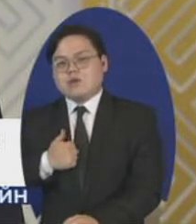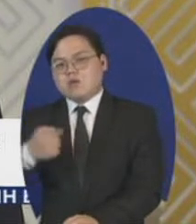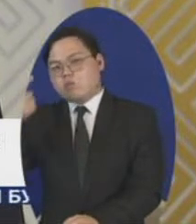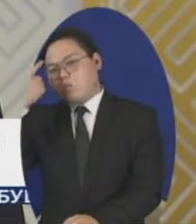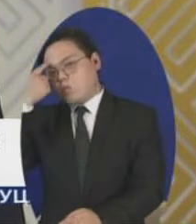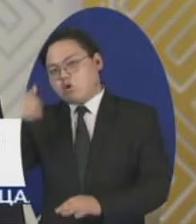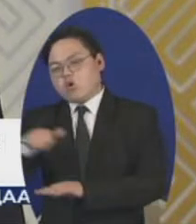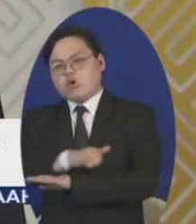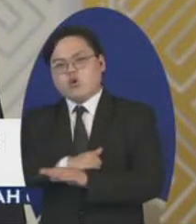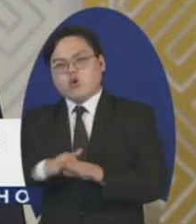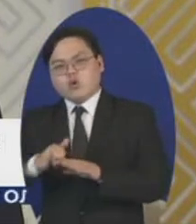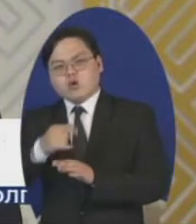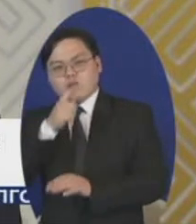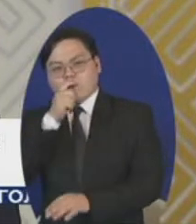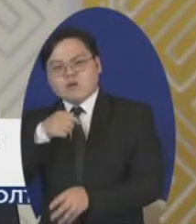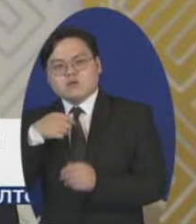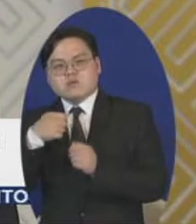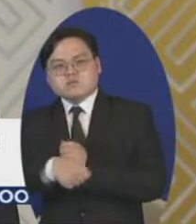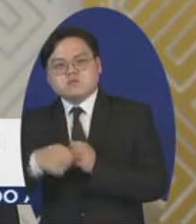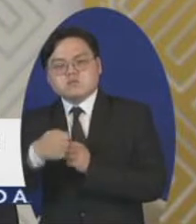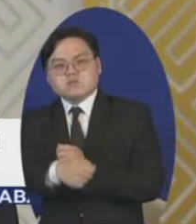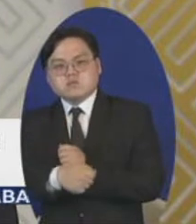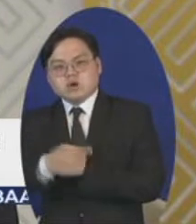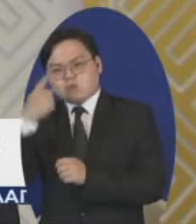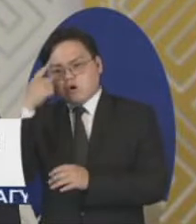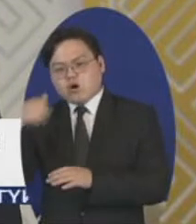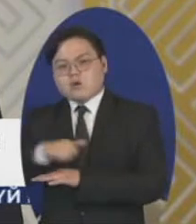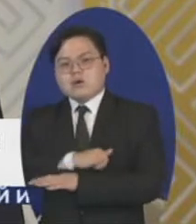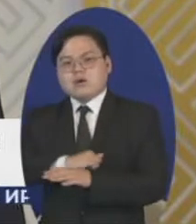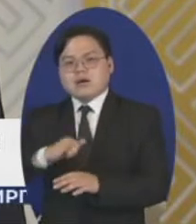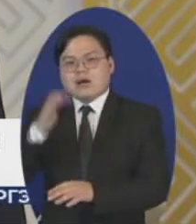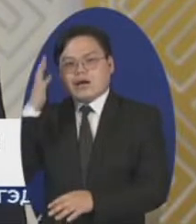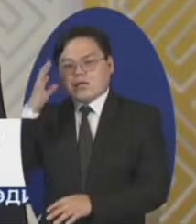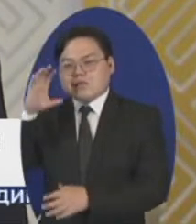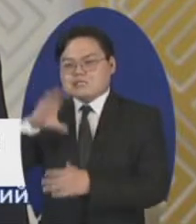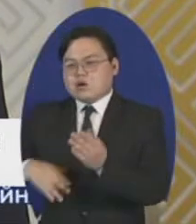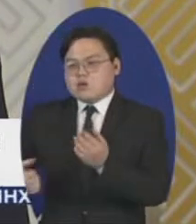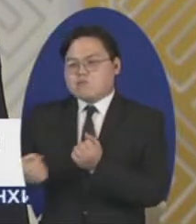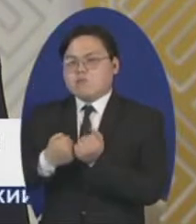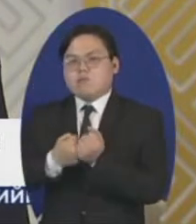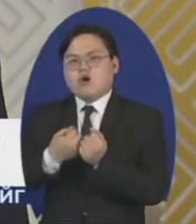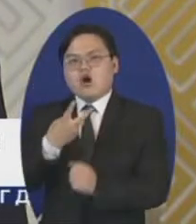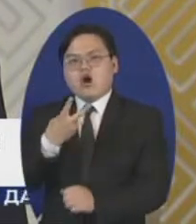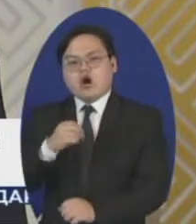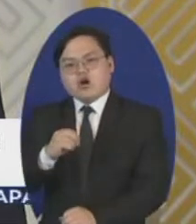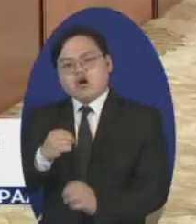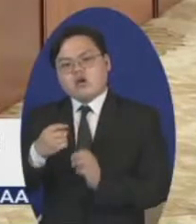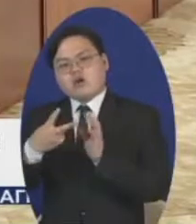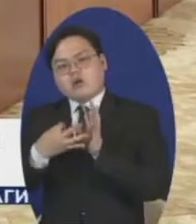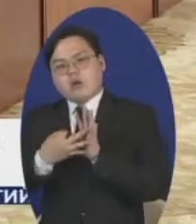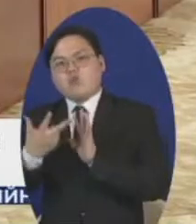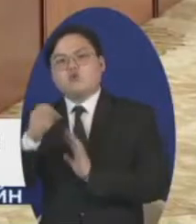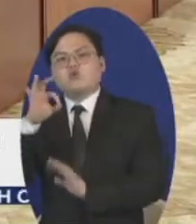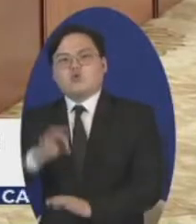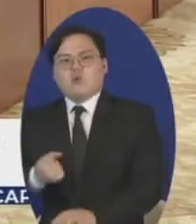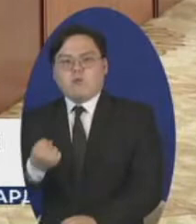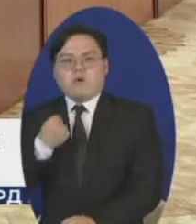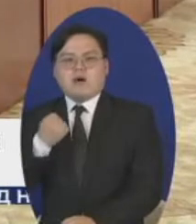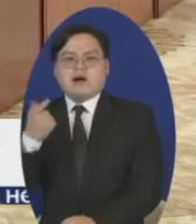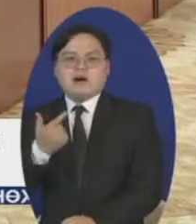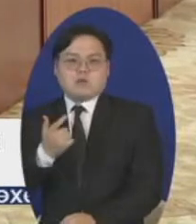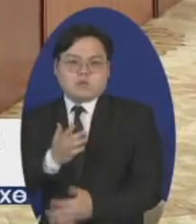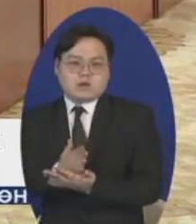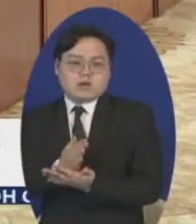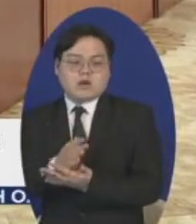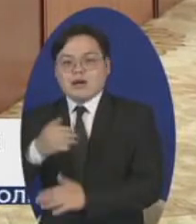улсдах одоо хөрөнгө оруулалтын хэмжээ нь Монгол улсын нийт гадаадын хөрөнгө оруулалтын 30%-ийг дангаар эзэлж байгаа. Канадын